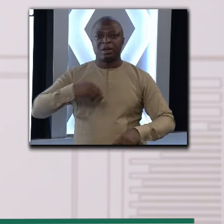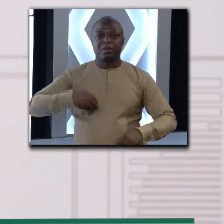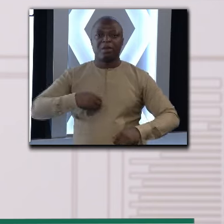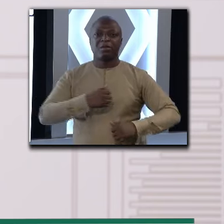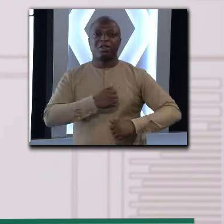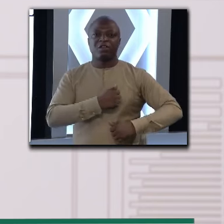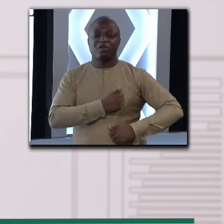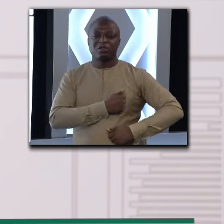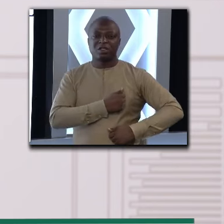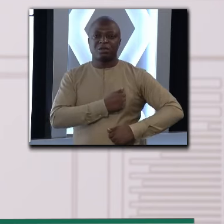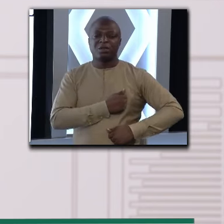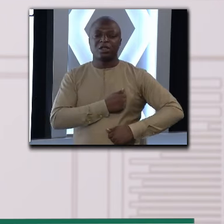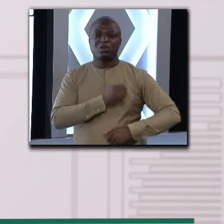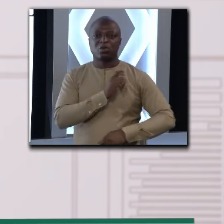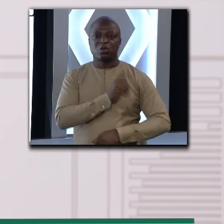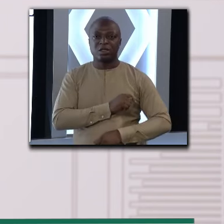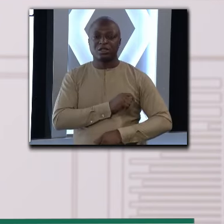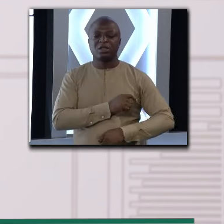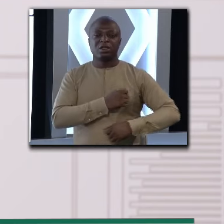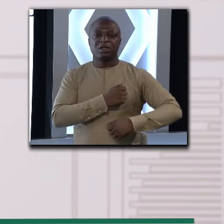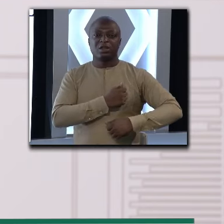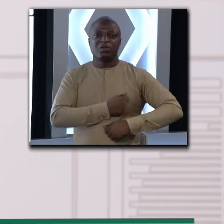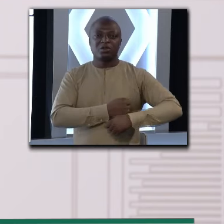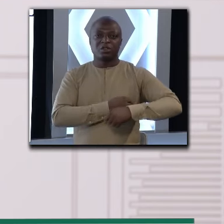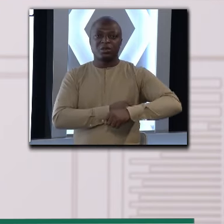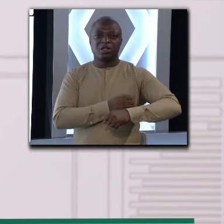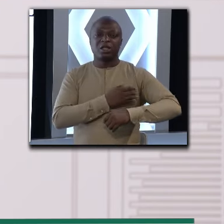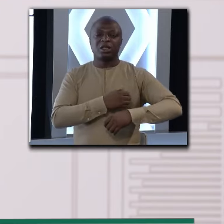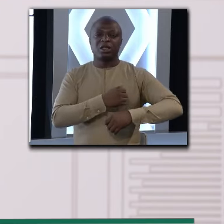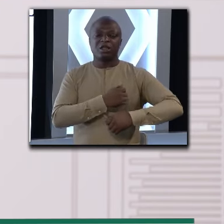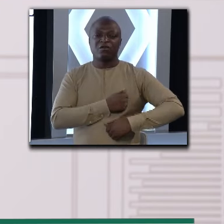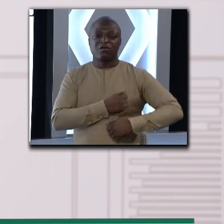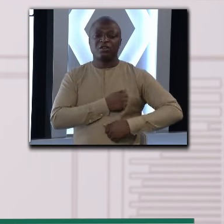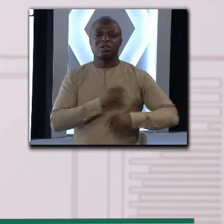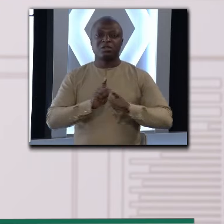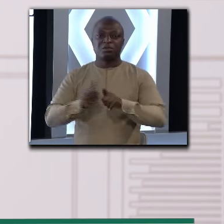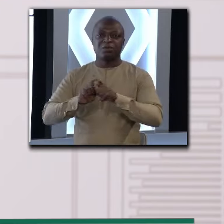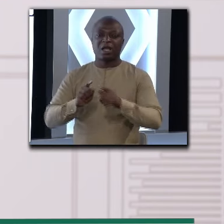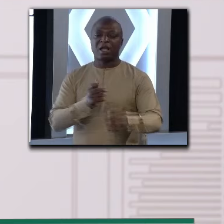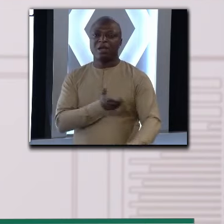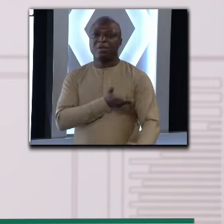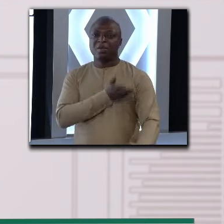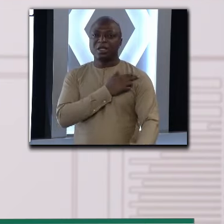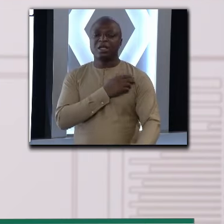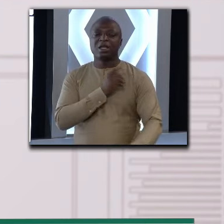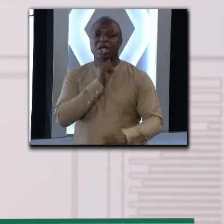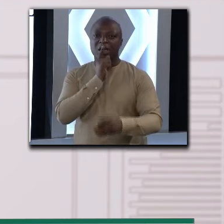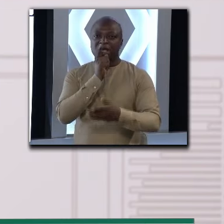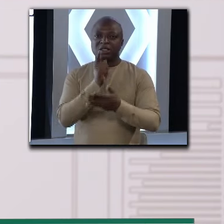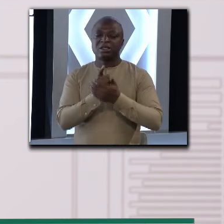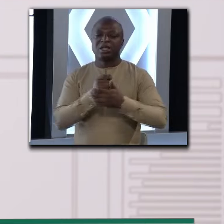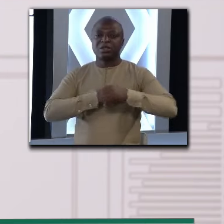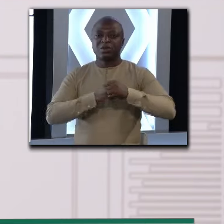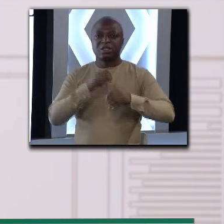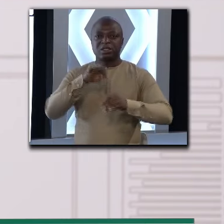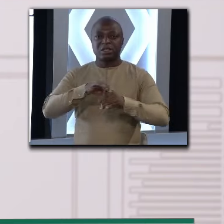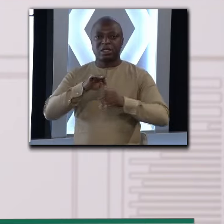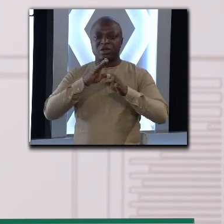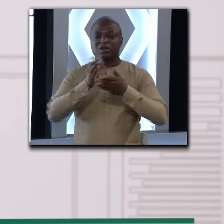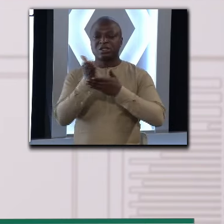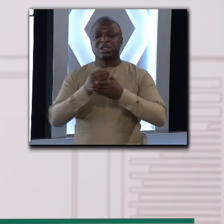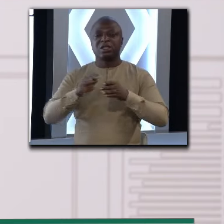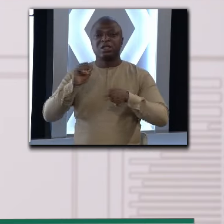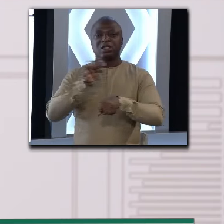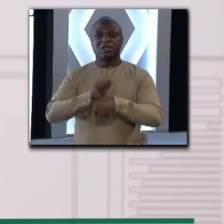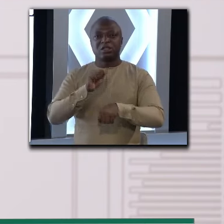armées togolaises, des forces de sécurité et des forces paramilitaires appelées à garantir la sécurité des électeurs et des